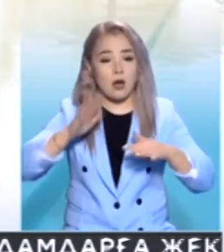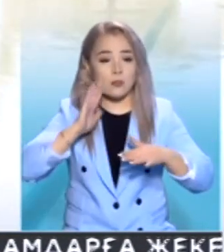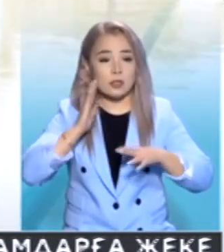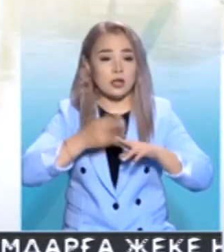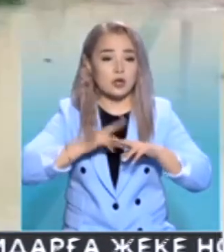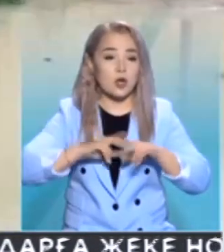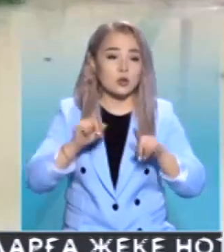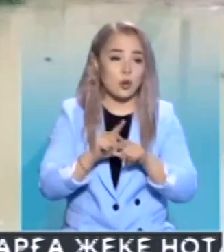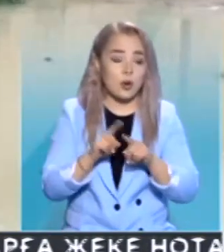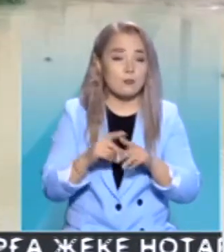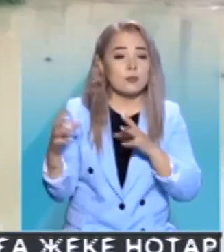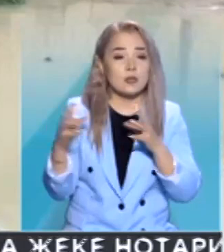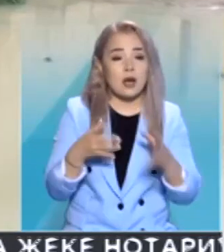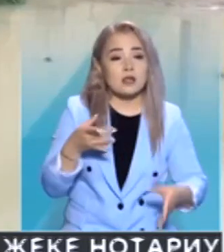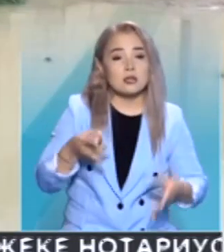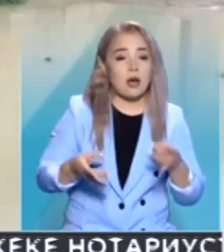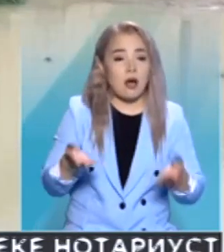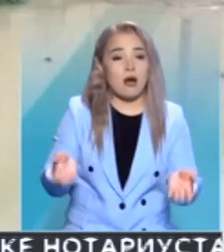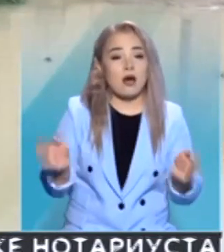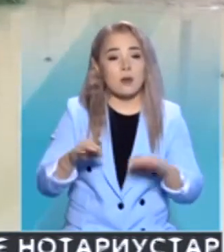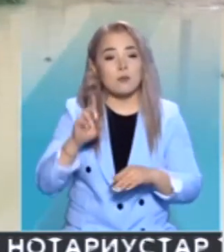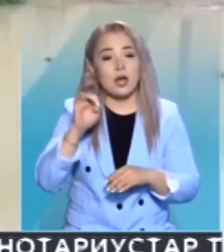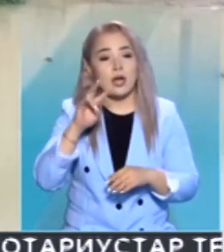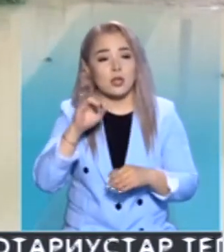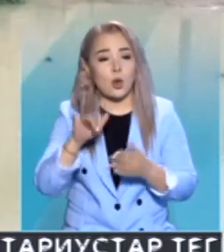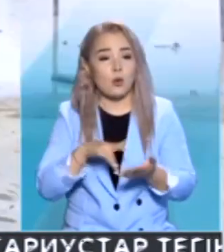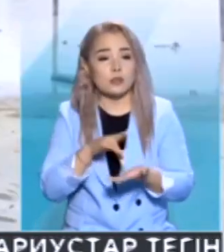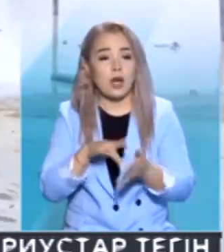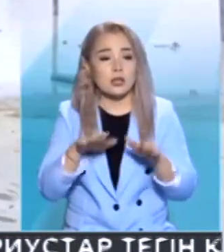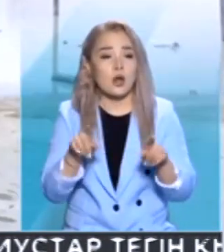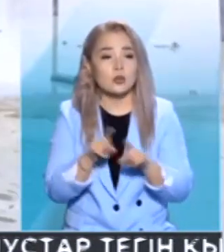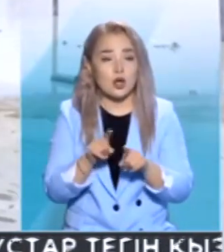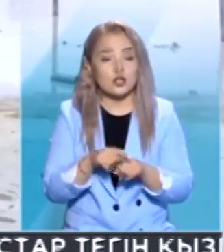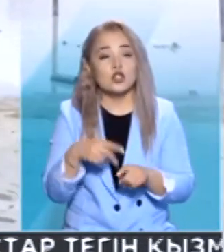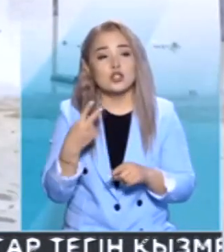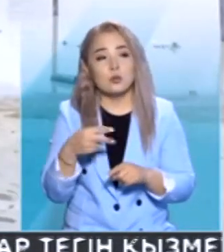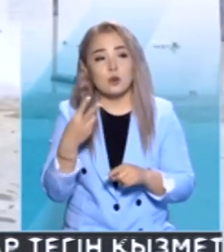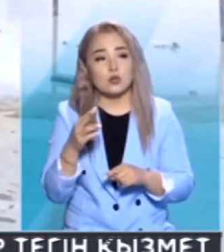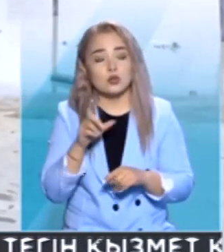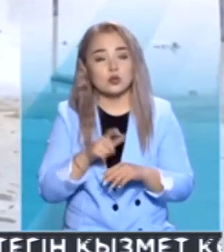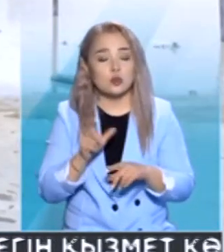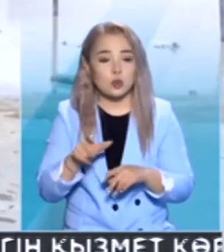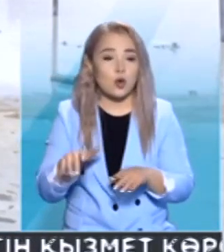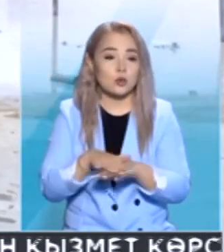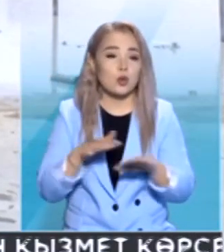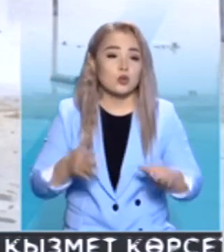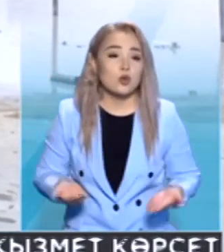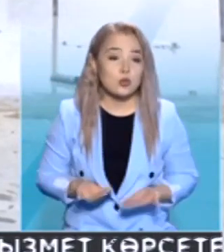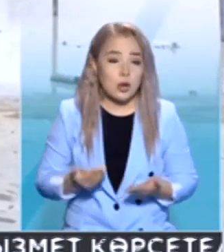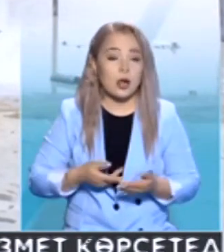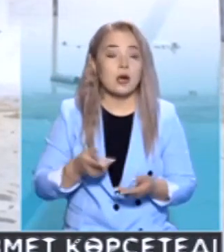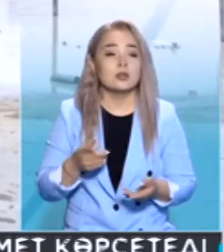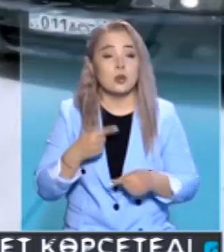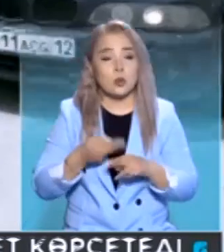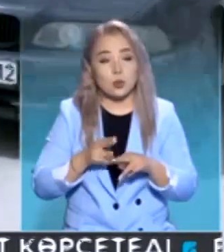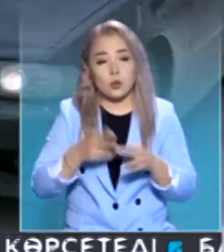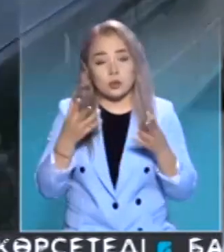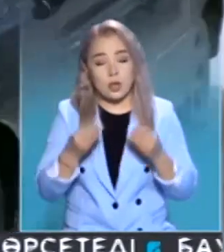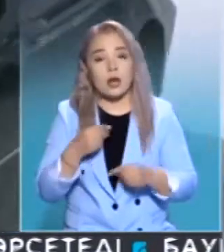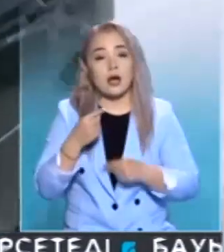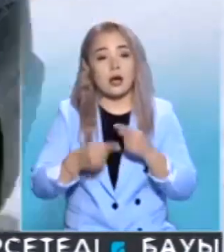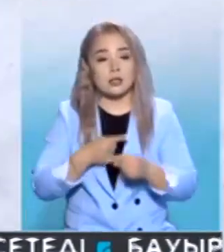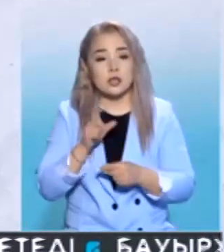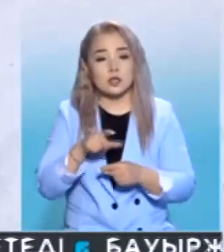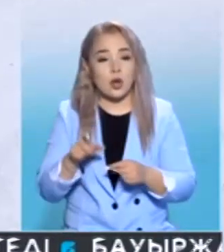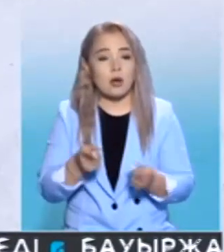автобус доладан балшыққа батып жолда қалған. Құтқарушылар 23 тұрғынның жартысын ауылға сол күні, қалғанын келесі күні бірақ